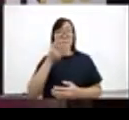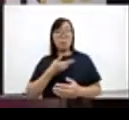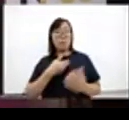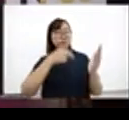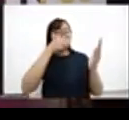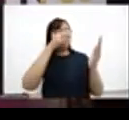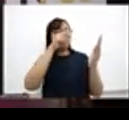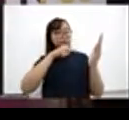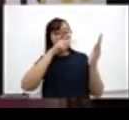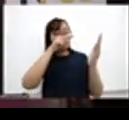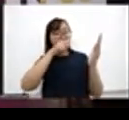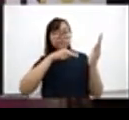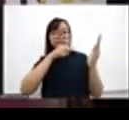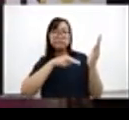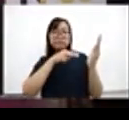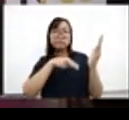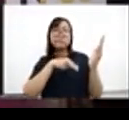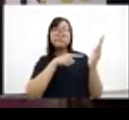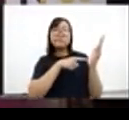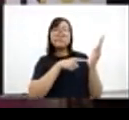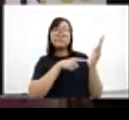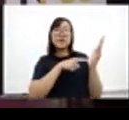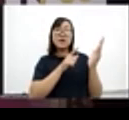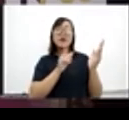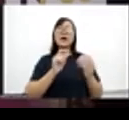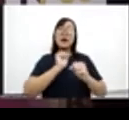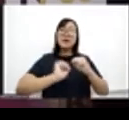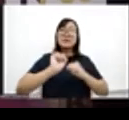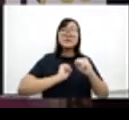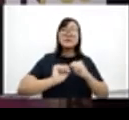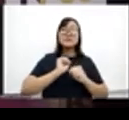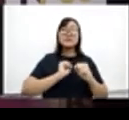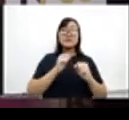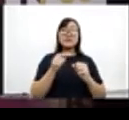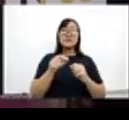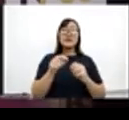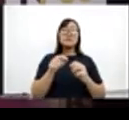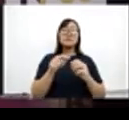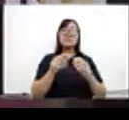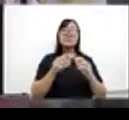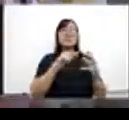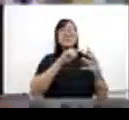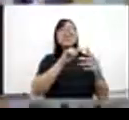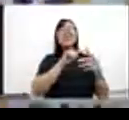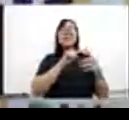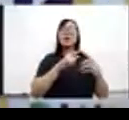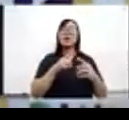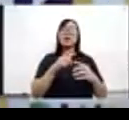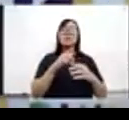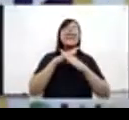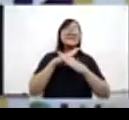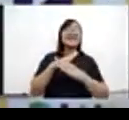pada matriksnya itu ada aksi-aksi yang memang khususnya di banyak di pencegahan ini melibatkan komunitas masyarakat baik itu perempuan